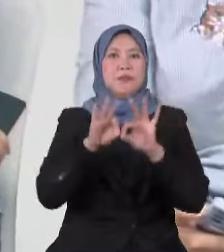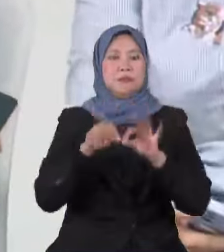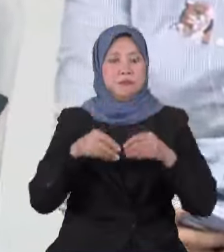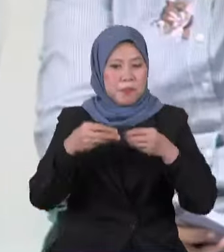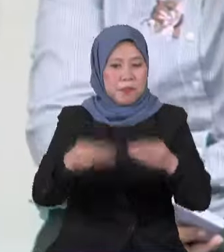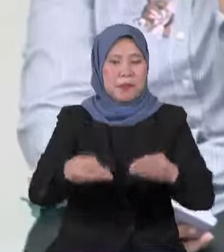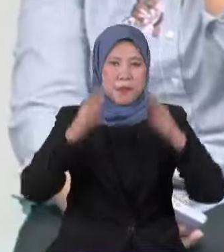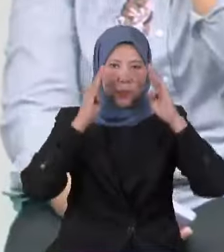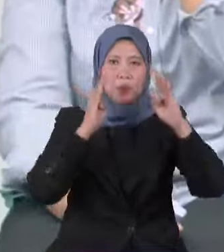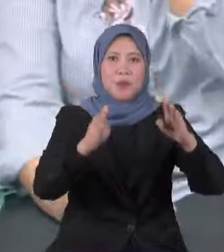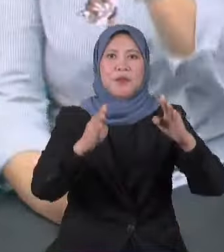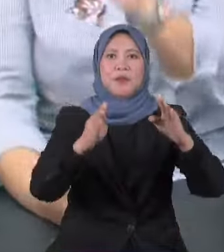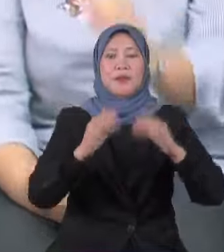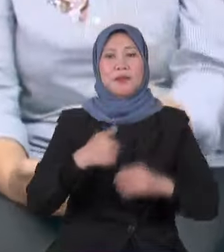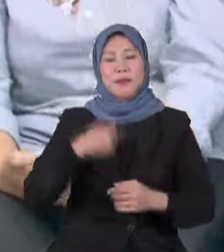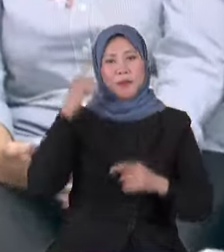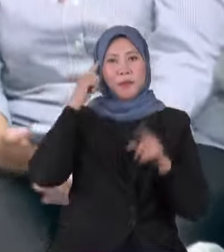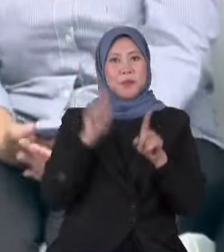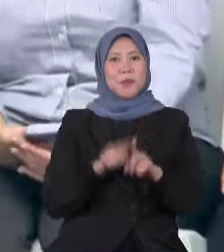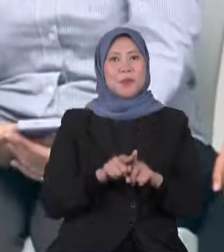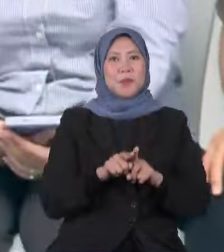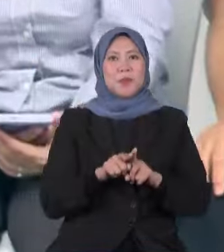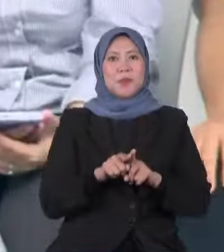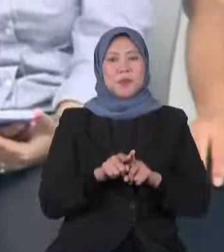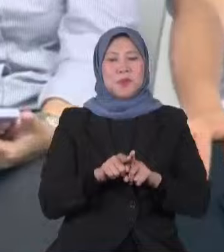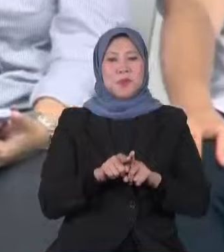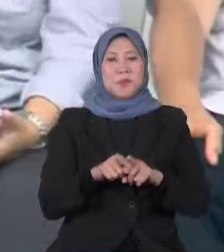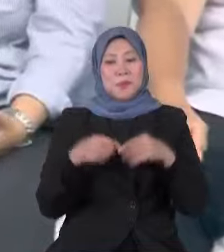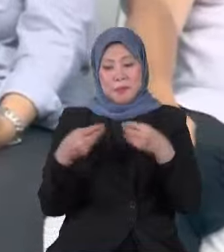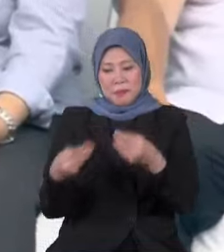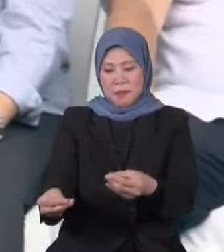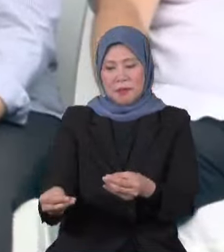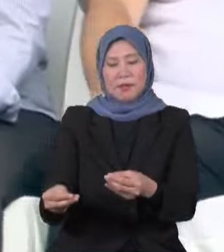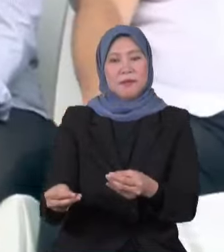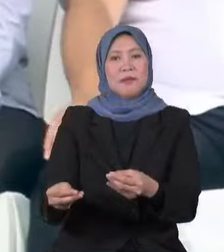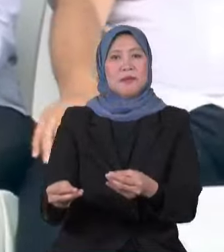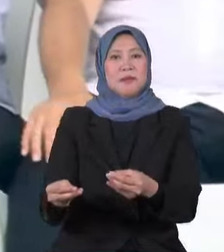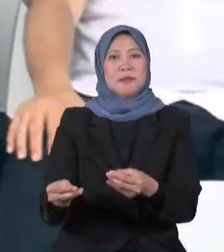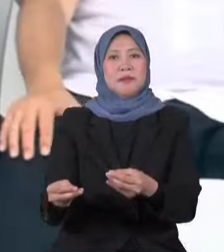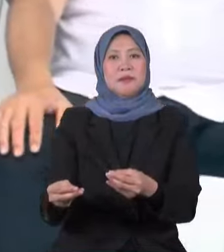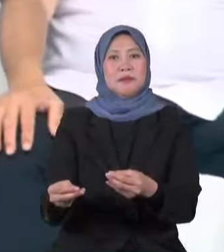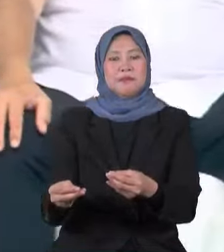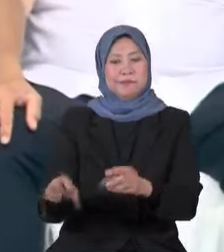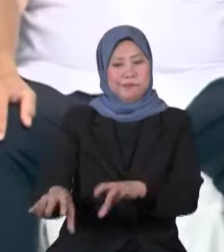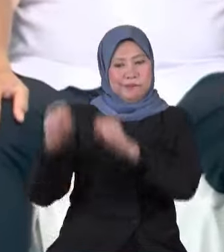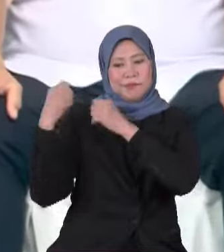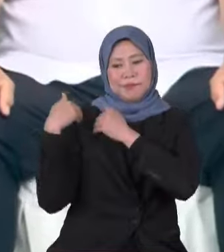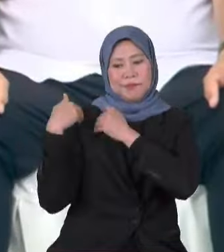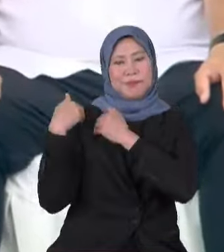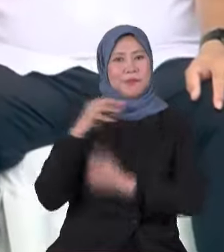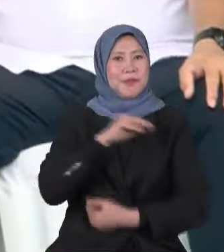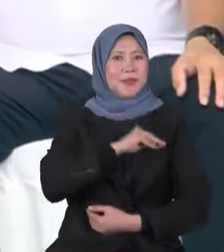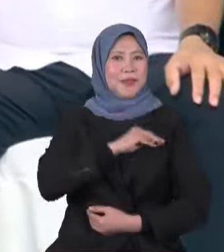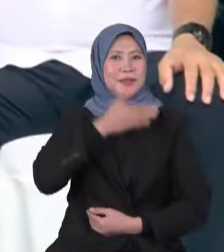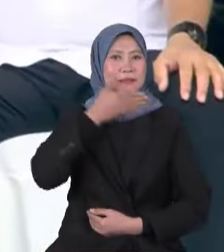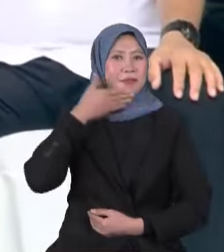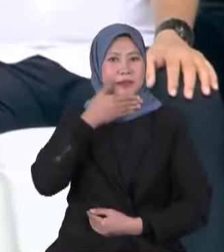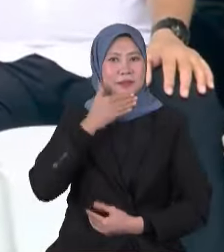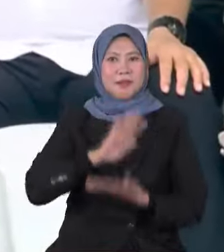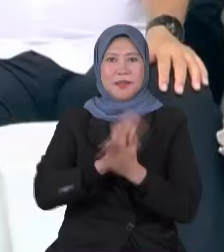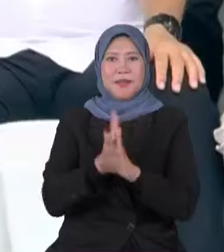dukungan. Jadi saya setuju menyerahkan ini kepada Menteri Belia supaya kita lengkapkan